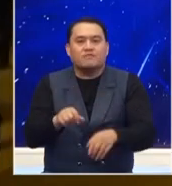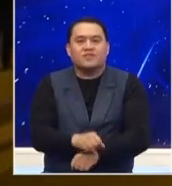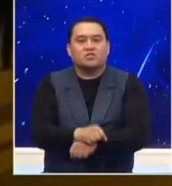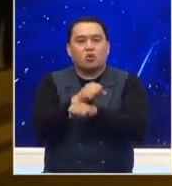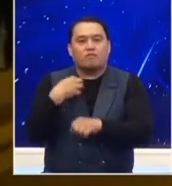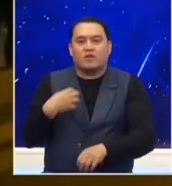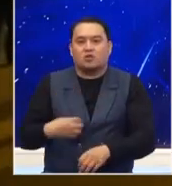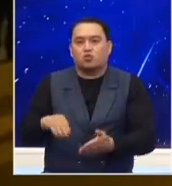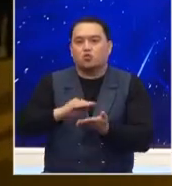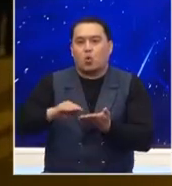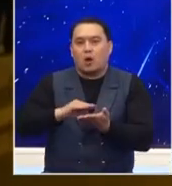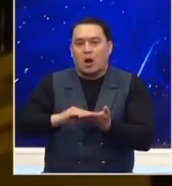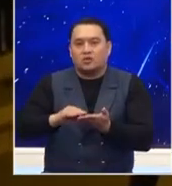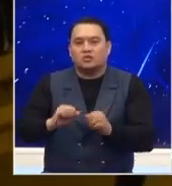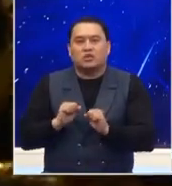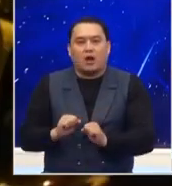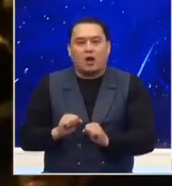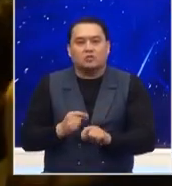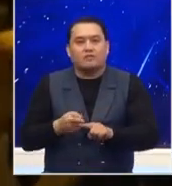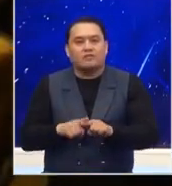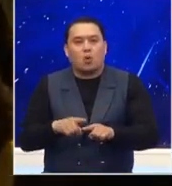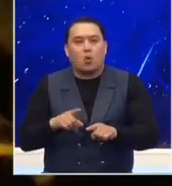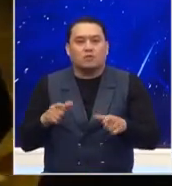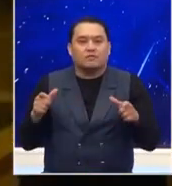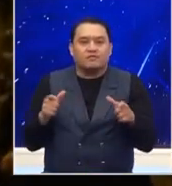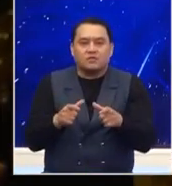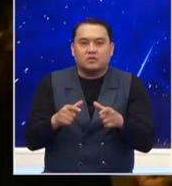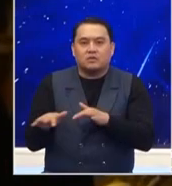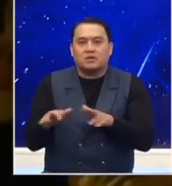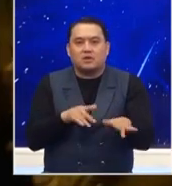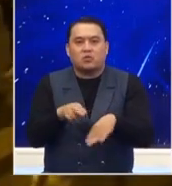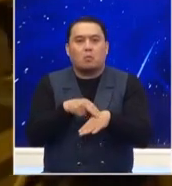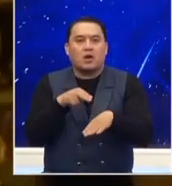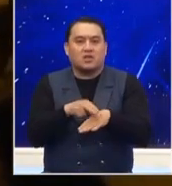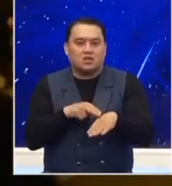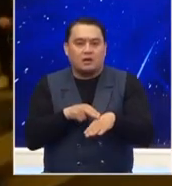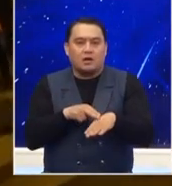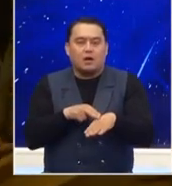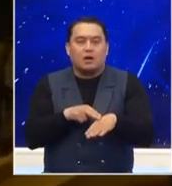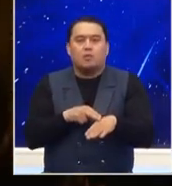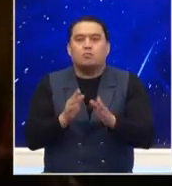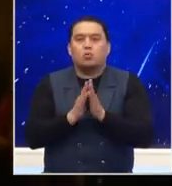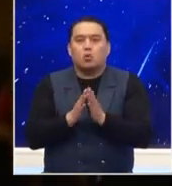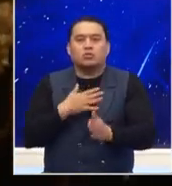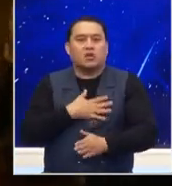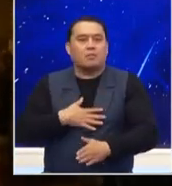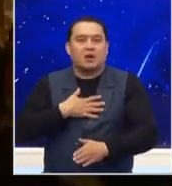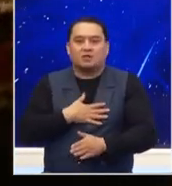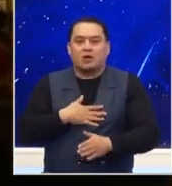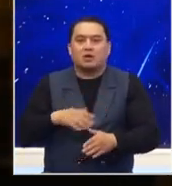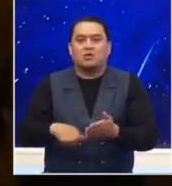выступили французские СМИ, опасающиеся ограничений при освещении действий полиции. Власти просят не беспокоиться